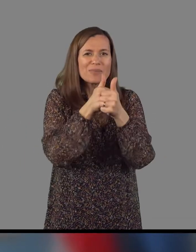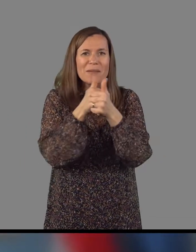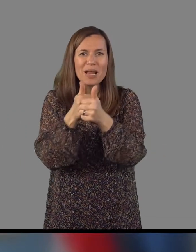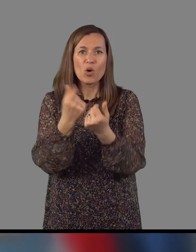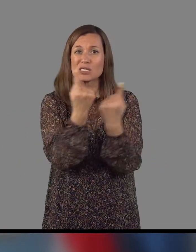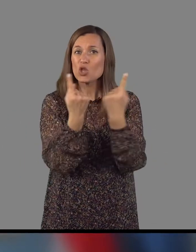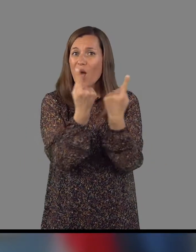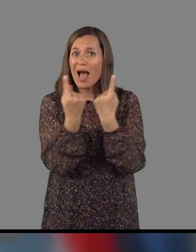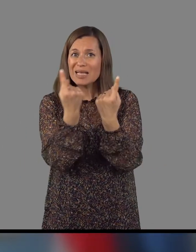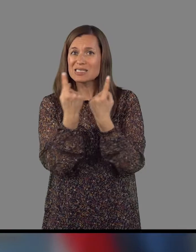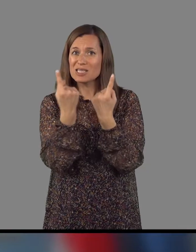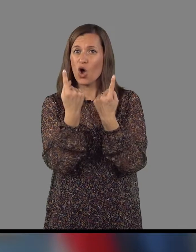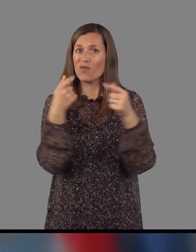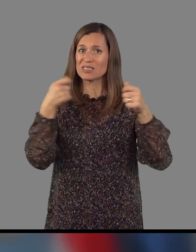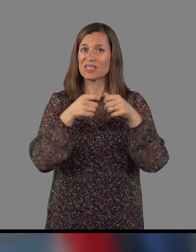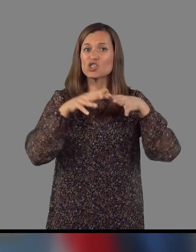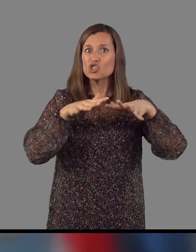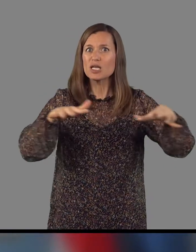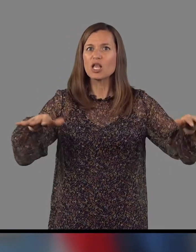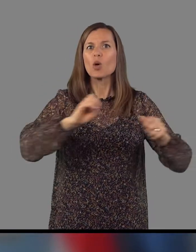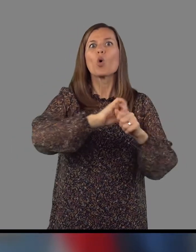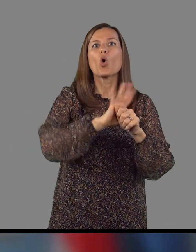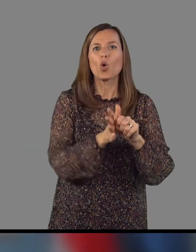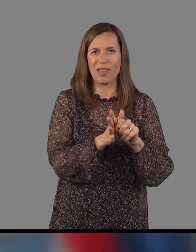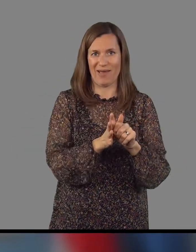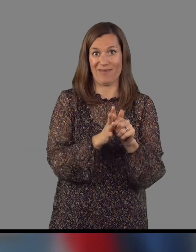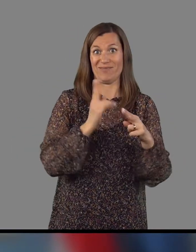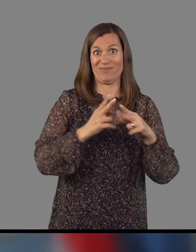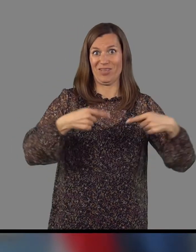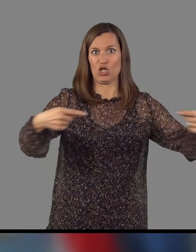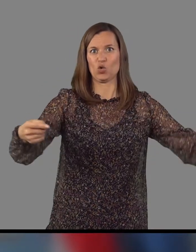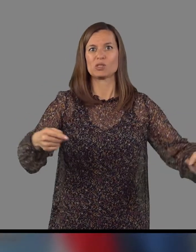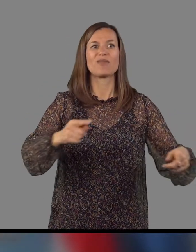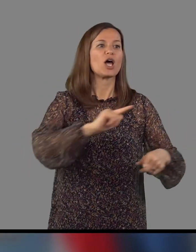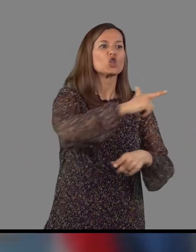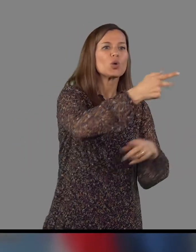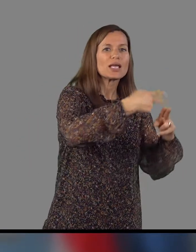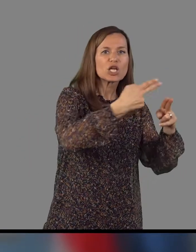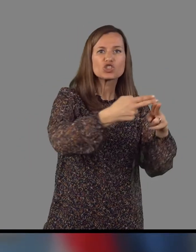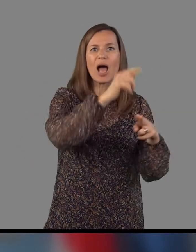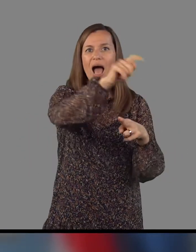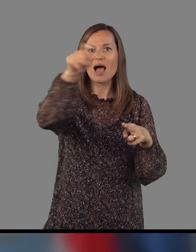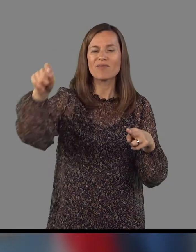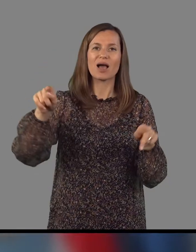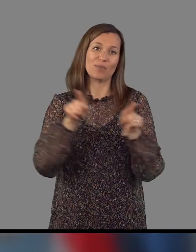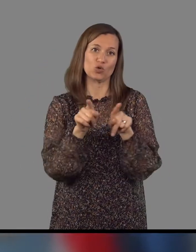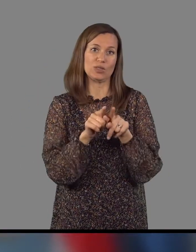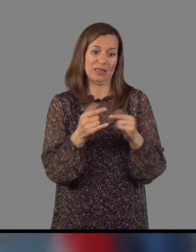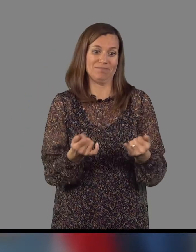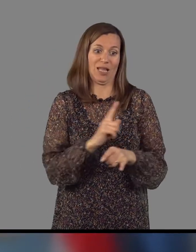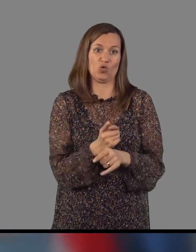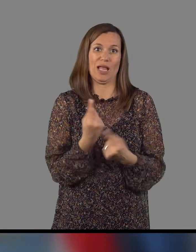spremljamo situacijo v zvezi z širjenjem koronavirusa v sosednjih državah in pa seveda z